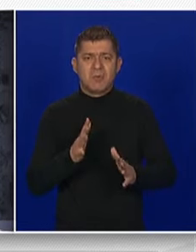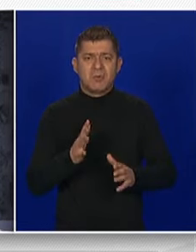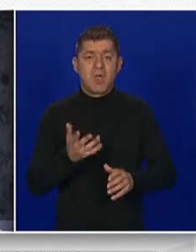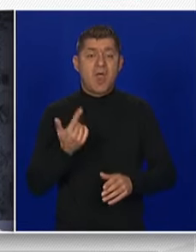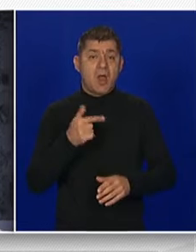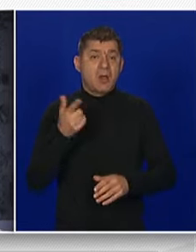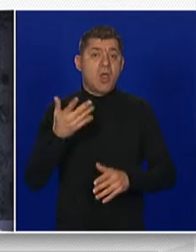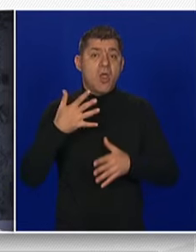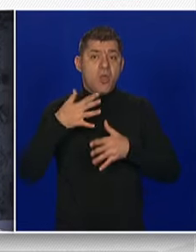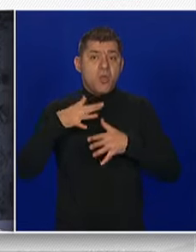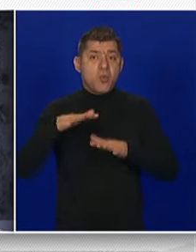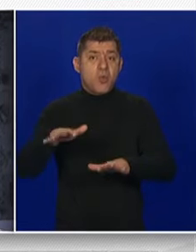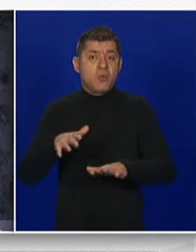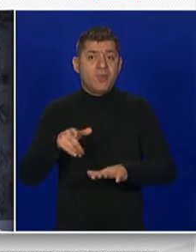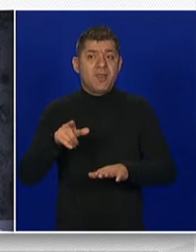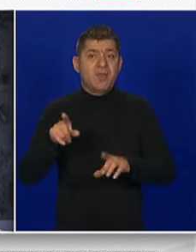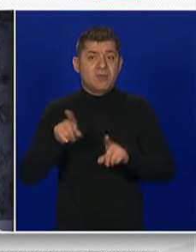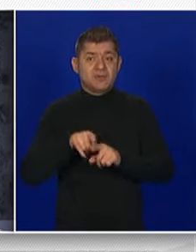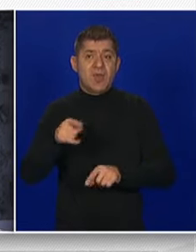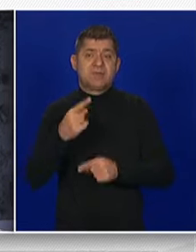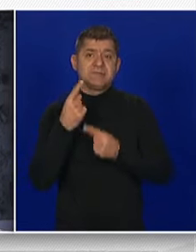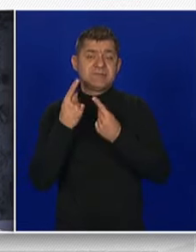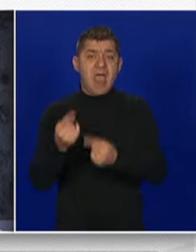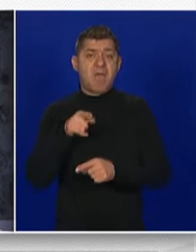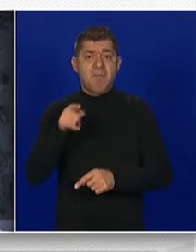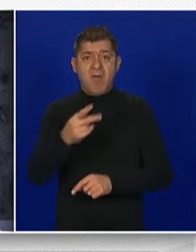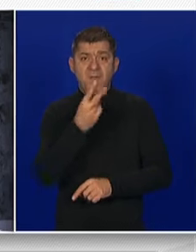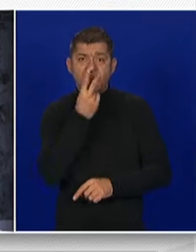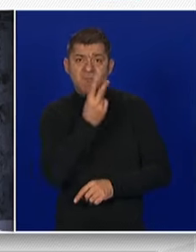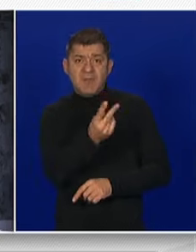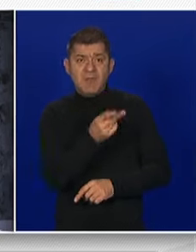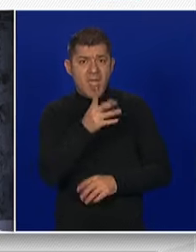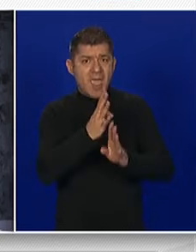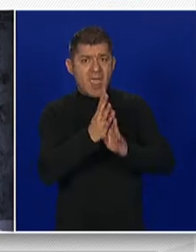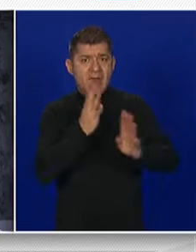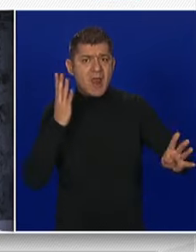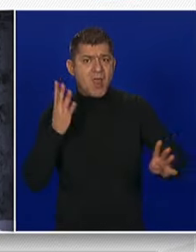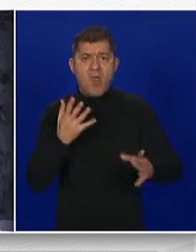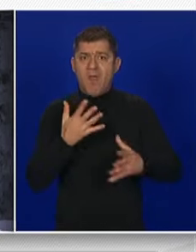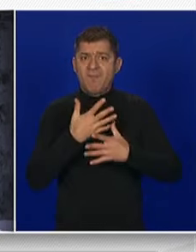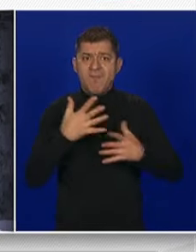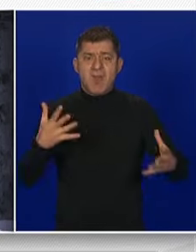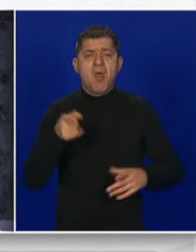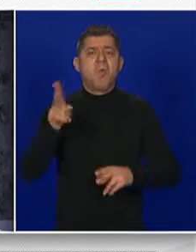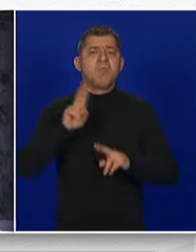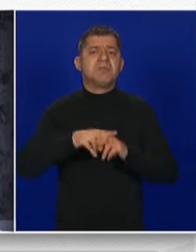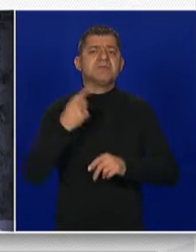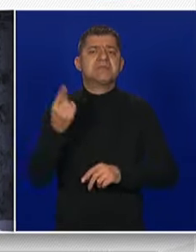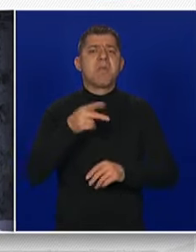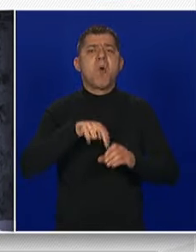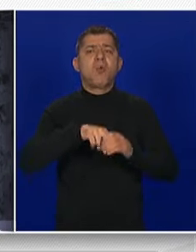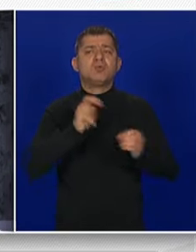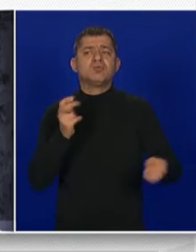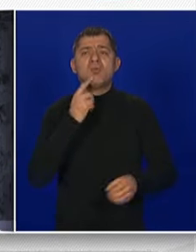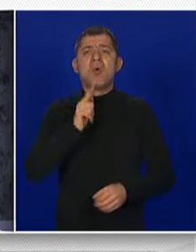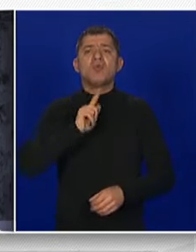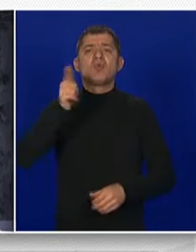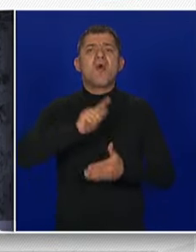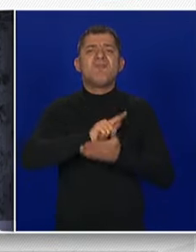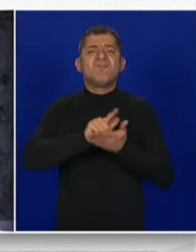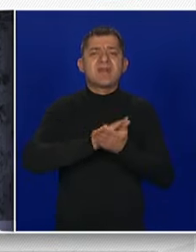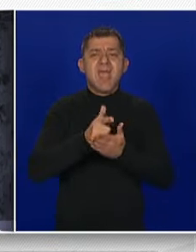građani, ukoliko vide da su redovi veliki, će odustati, možda krenuti u neko drugo vrijeme ili